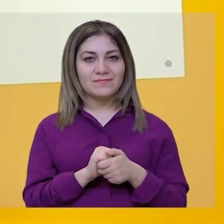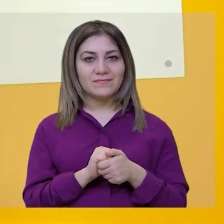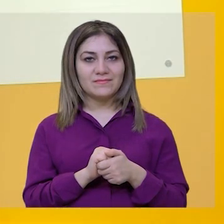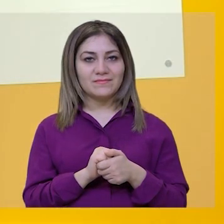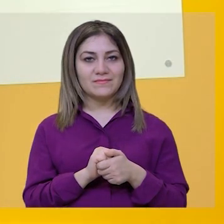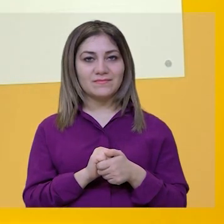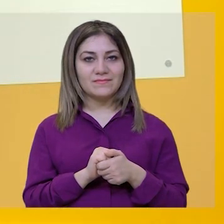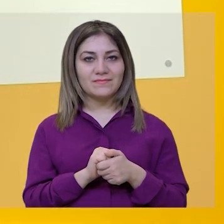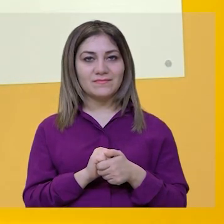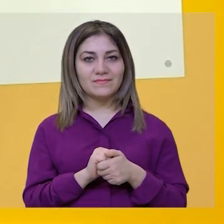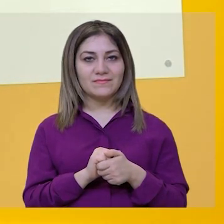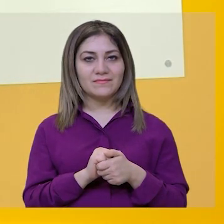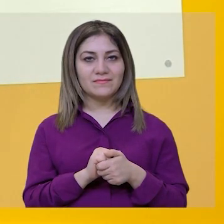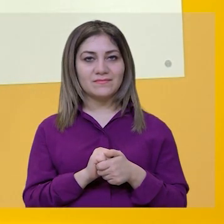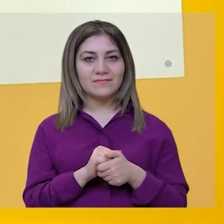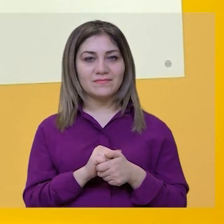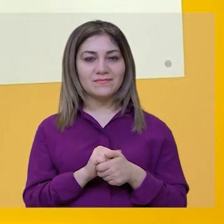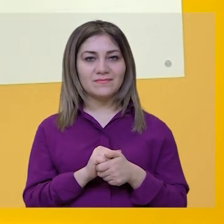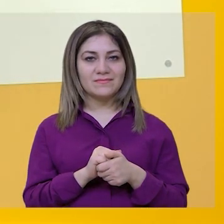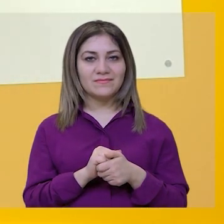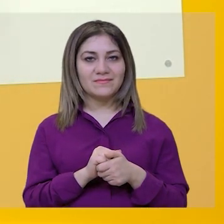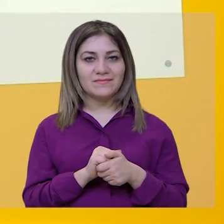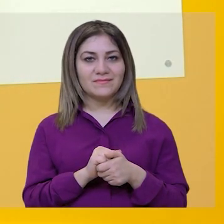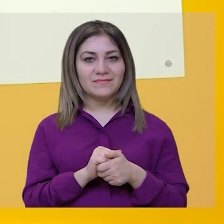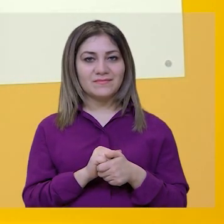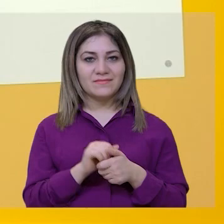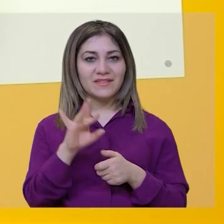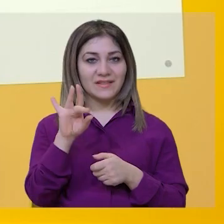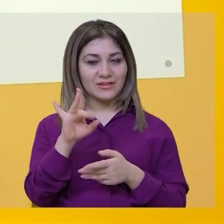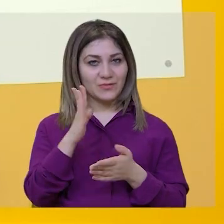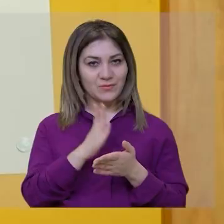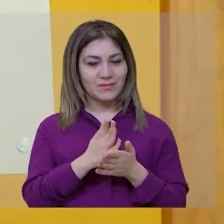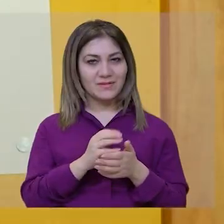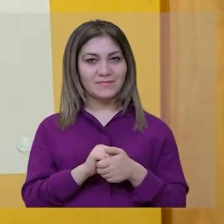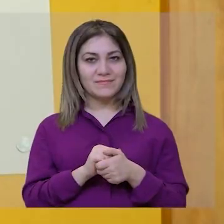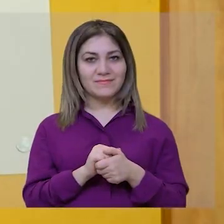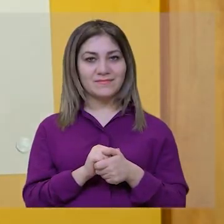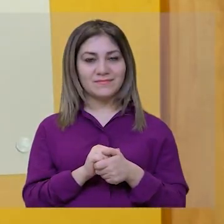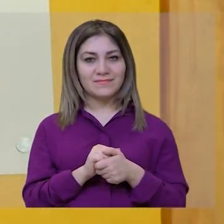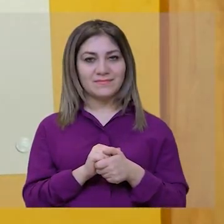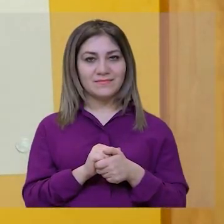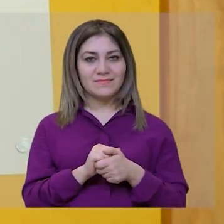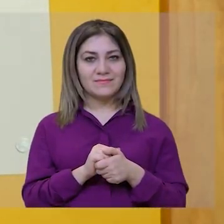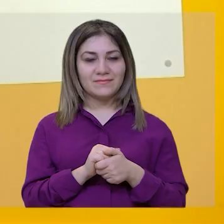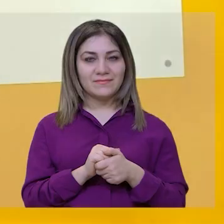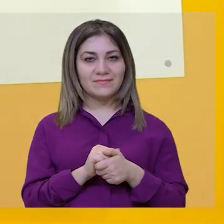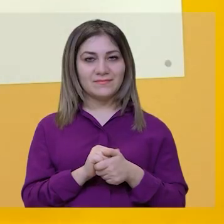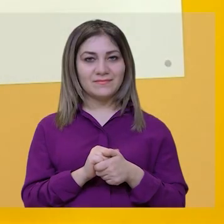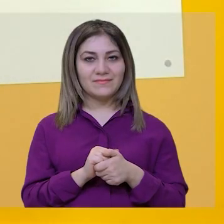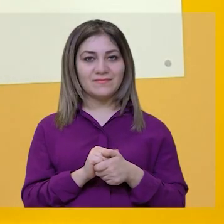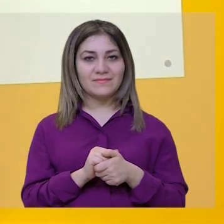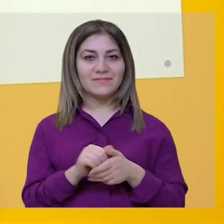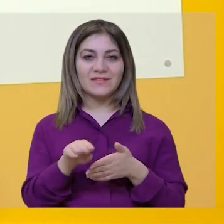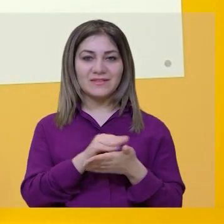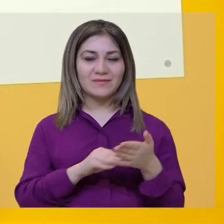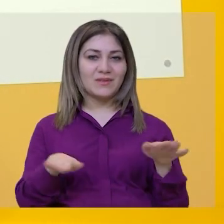մտածեք։ Ցտար չկա։ Չէ։ Ջը ունենք։ Սիրելի փոքրիկներ, այս անգամ